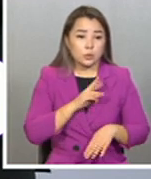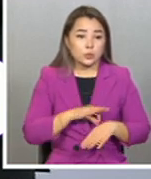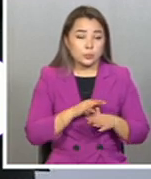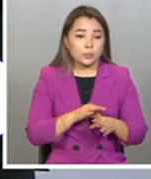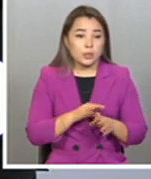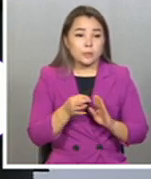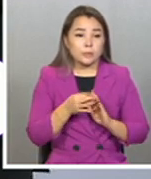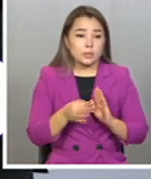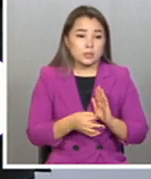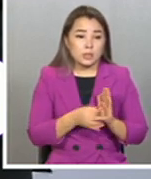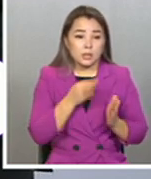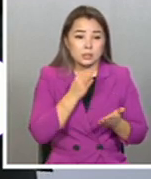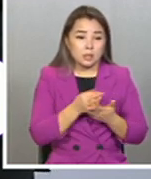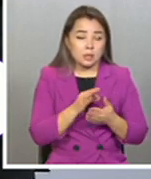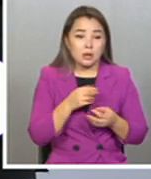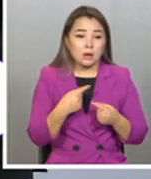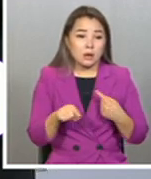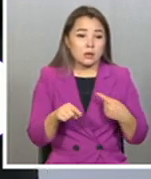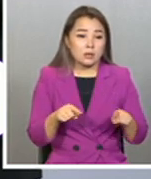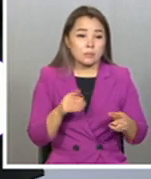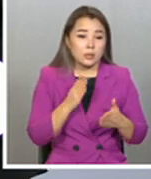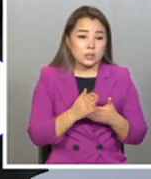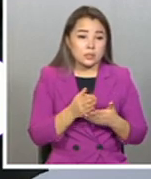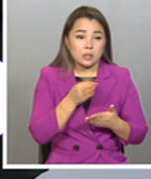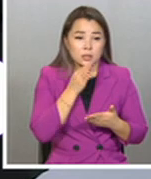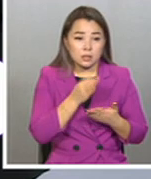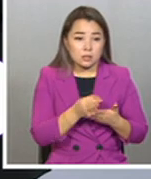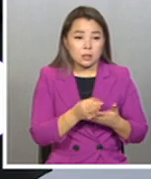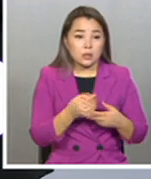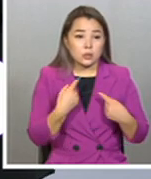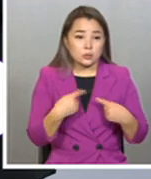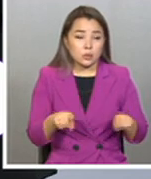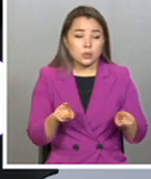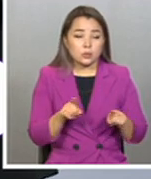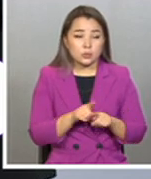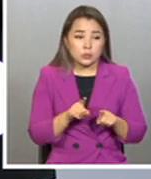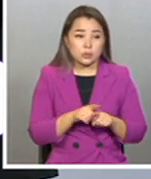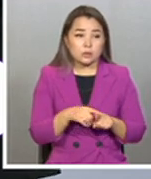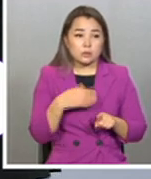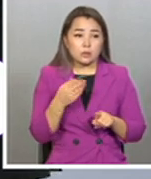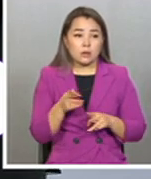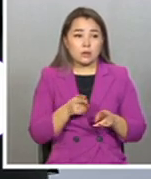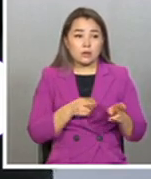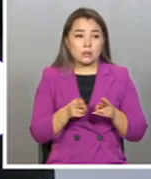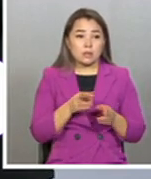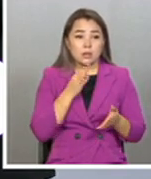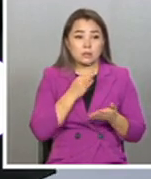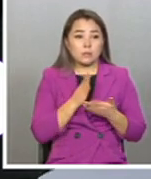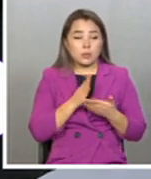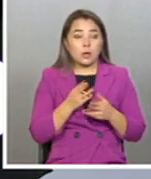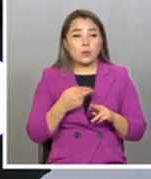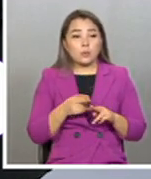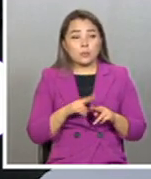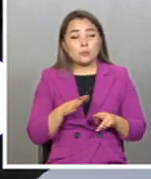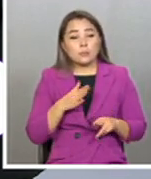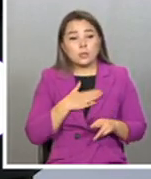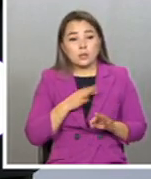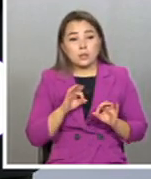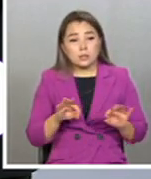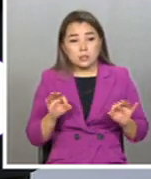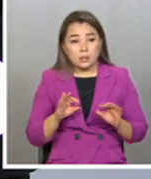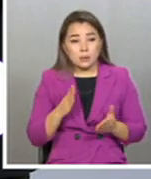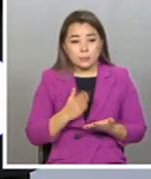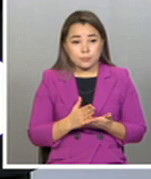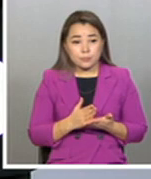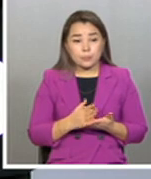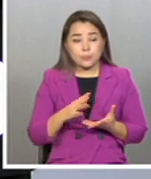табылады. Айырмашылығы, яғни басқа жылу қозғалтқыштардан осы. Яғни бұл жерде мен өзім айтып кеткендей, жалпы